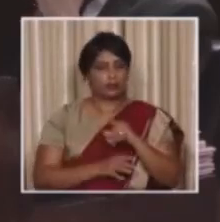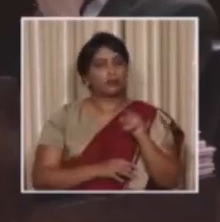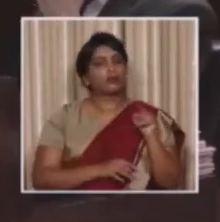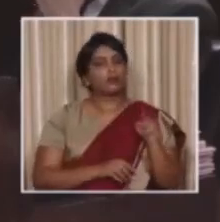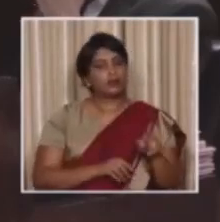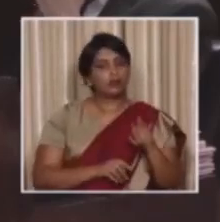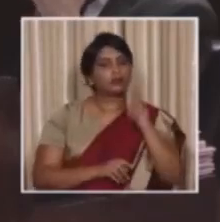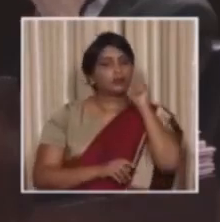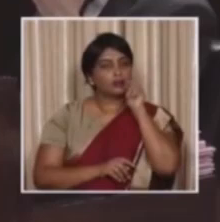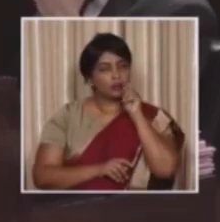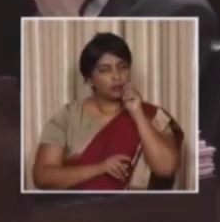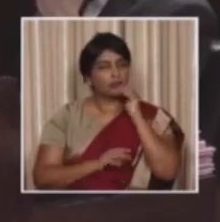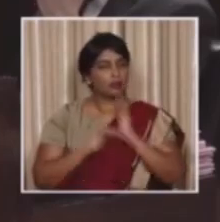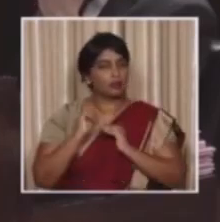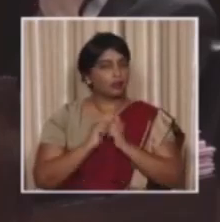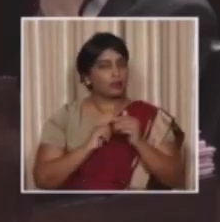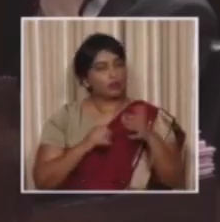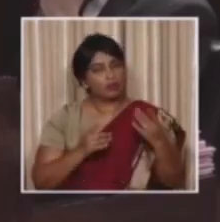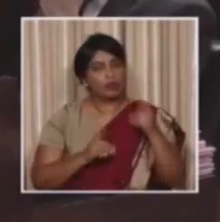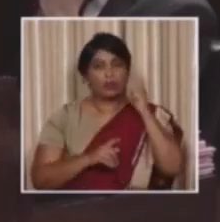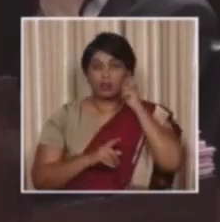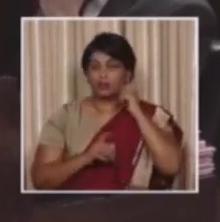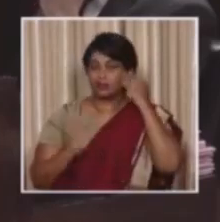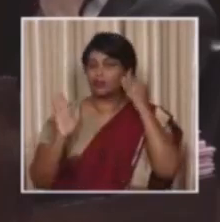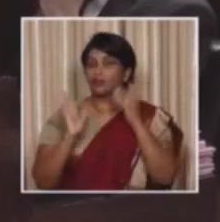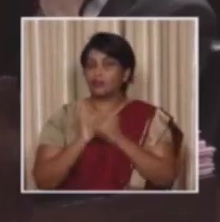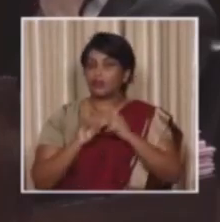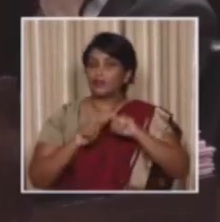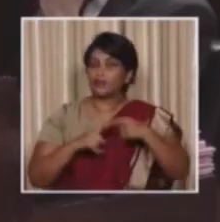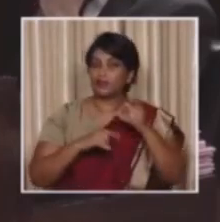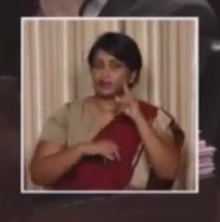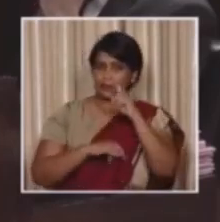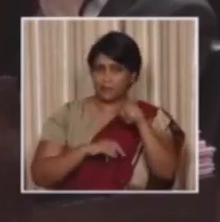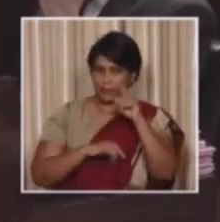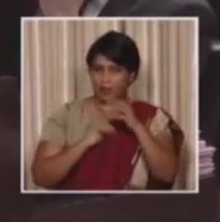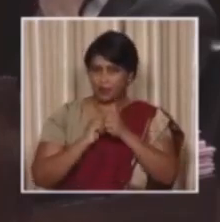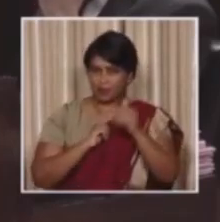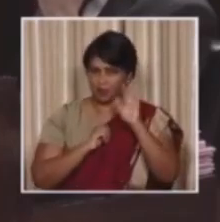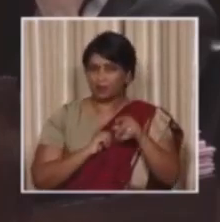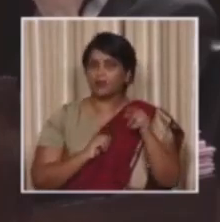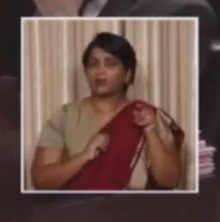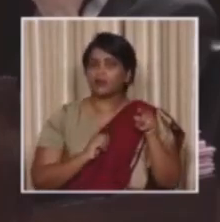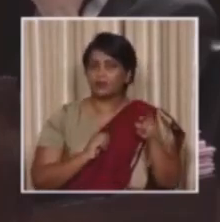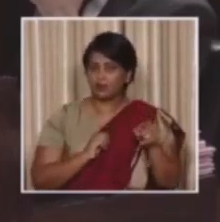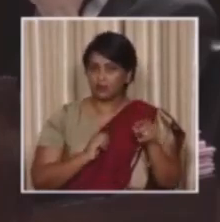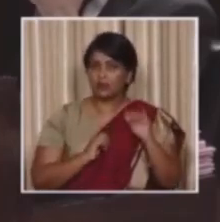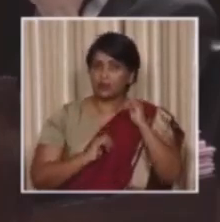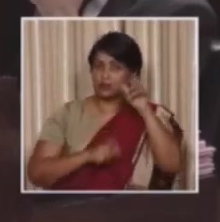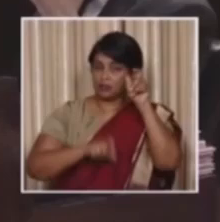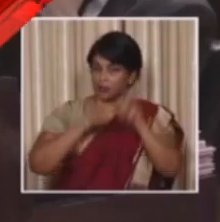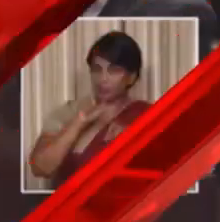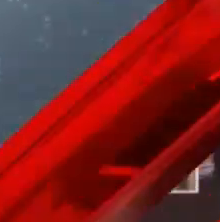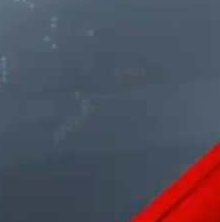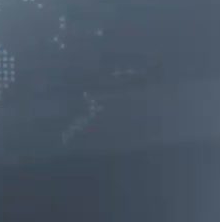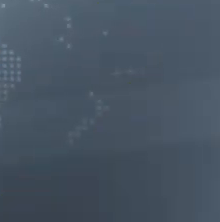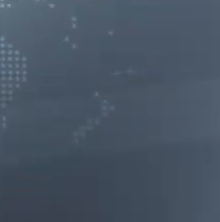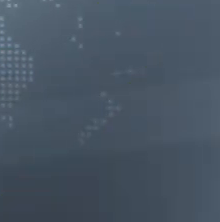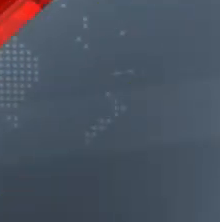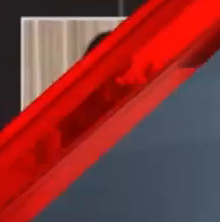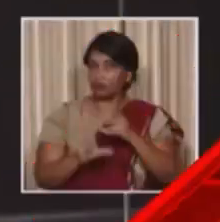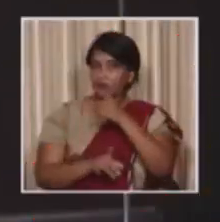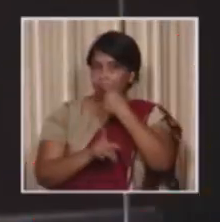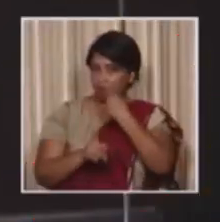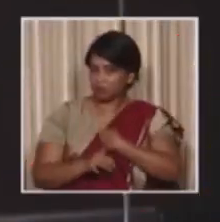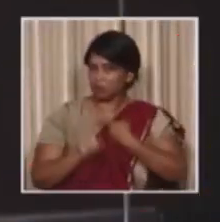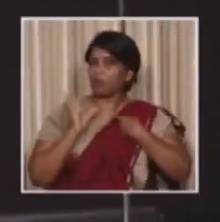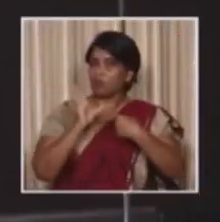எதிர்ப்பை முன்வைத்து வருகின்றன. இந்நிலையில் அரசாங்கம் மீண்டும் இந்த சட்ட மூலத்தை நாடாளுமன்றத்தில் சமர்ப்பித்துள்ளமை குறிப்பிடத்தக்கது.